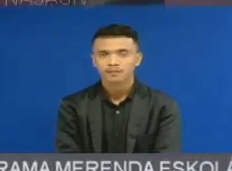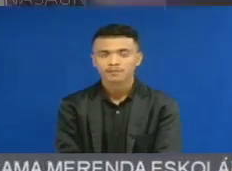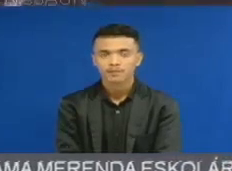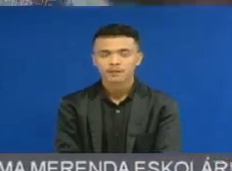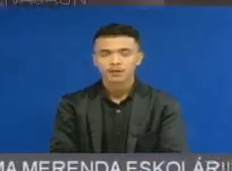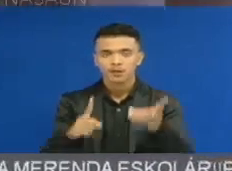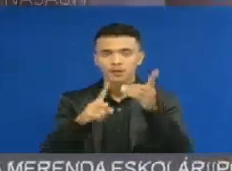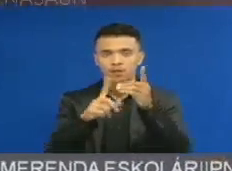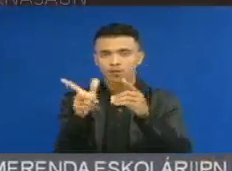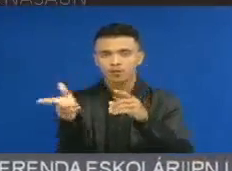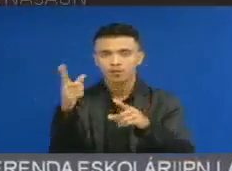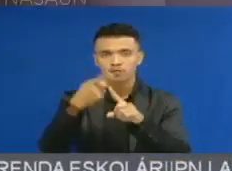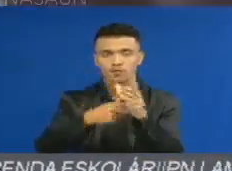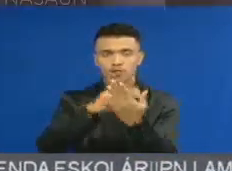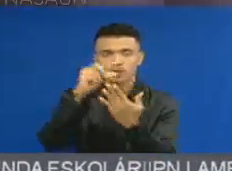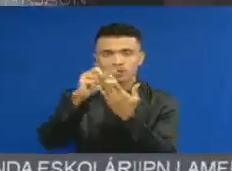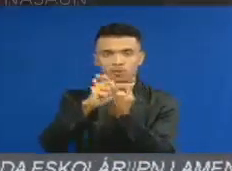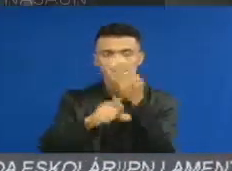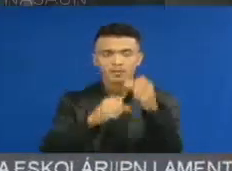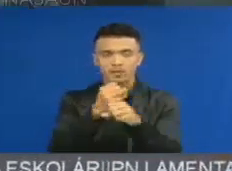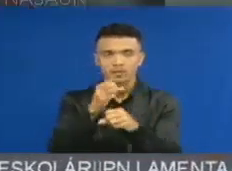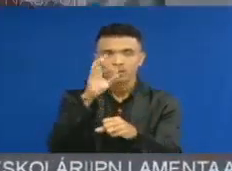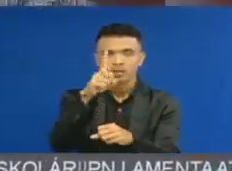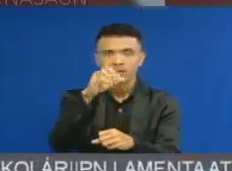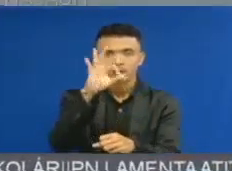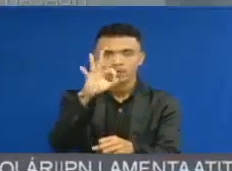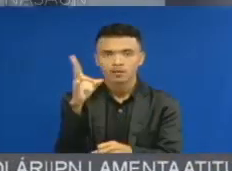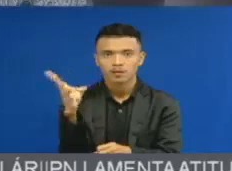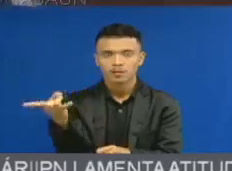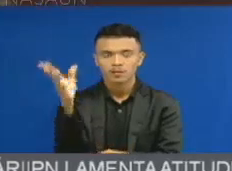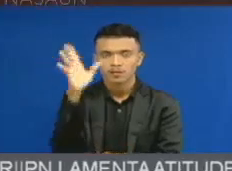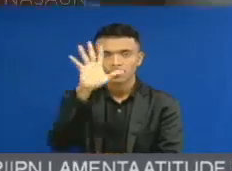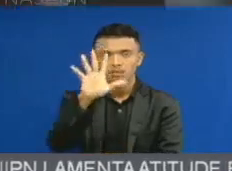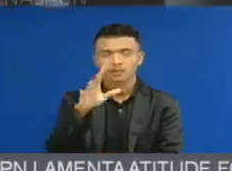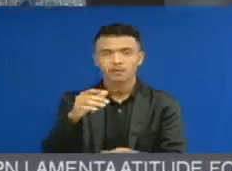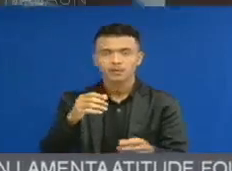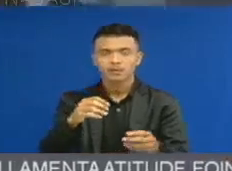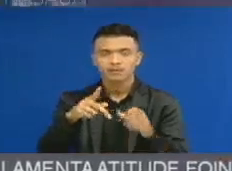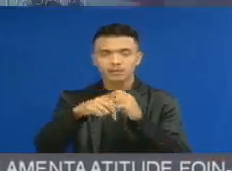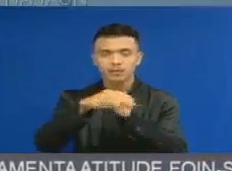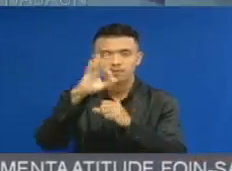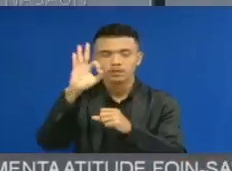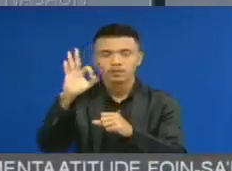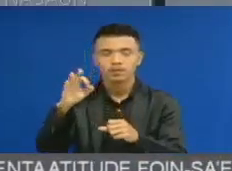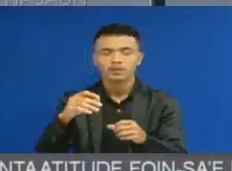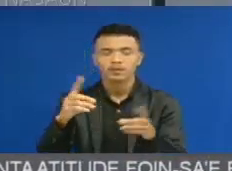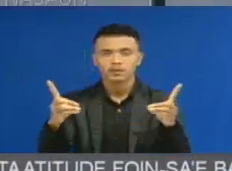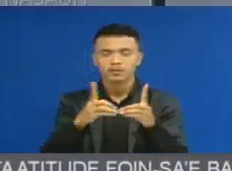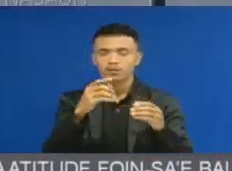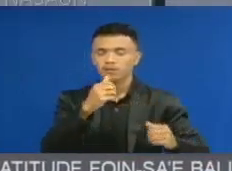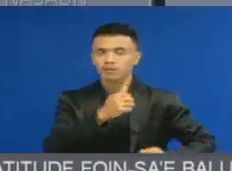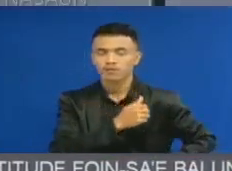Loron Ruanulu Fulan Agosto tidang rihungida tusia hitunulu rasing lima. Freteling kontra golpe. No Força Armada